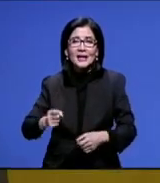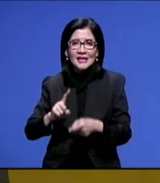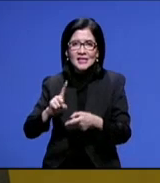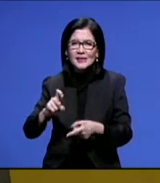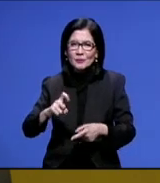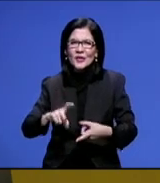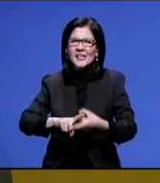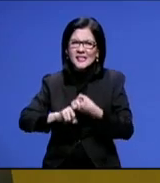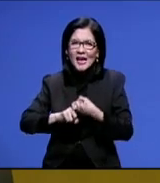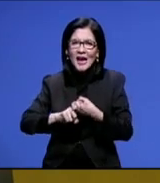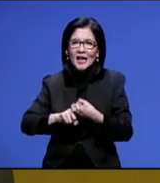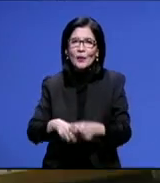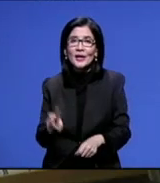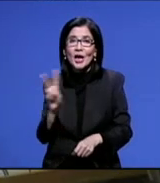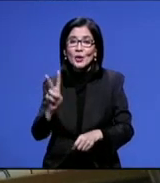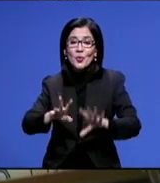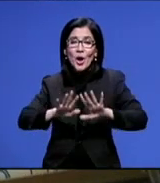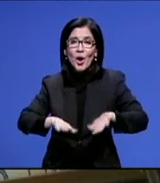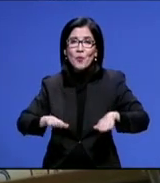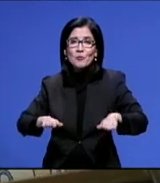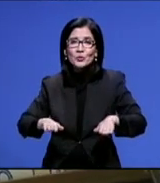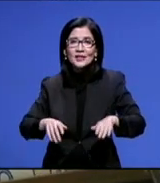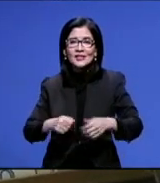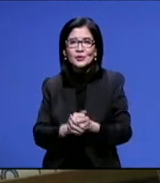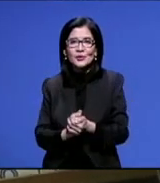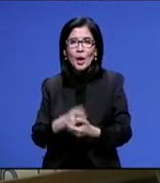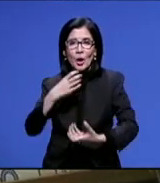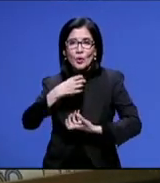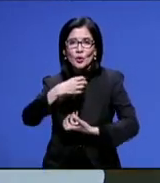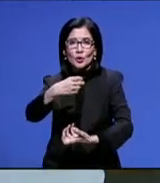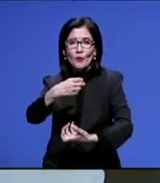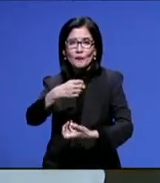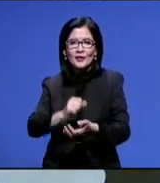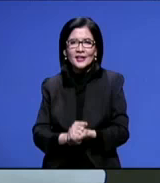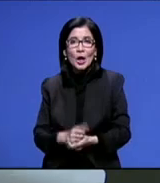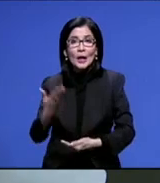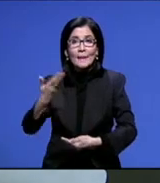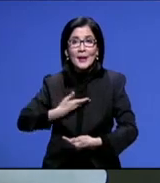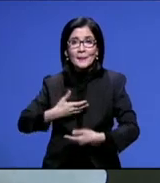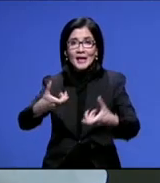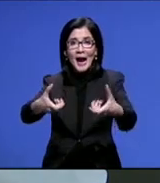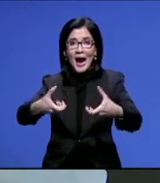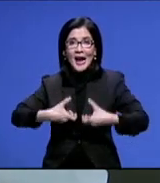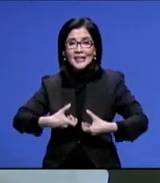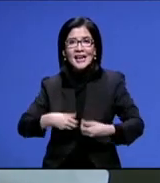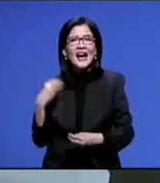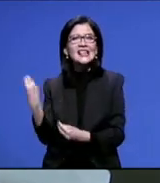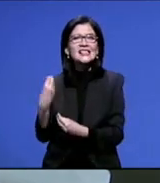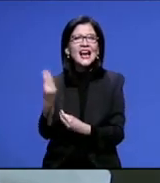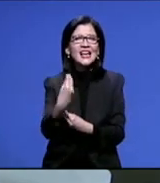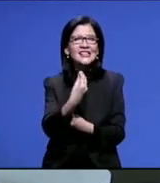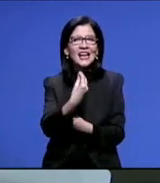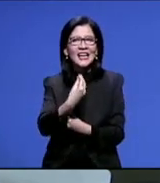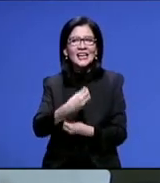kawan, Zahra dan Nadia nggak cuma membawa pulang trofi dan piagam, mereka juga mendapat hadiah jalan-jalan ke negeri